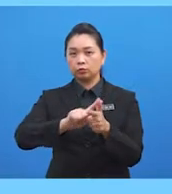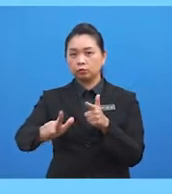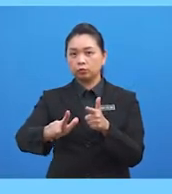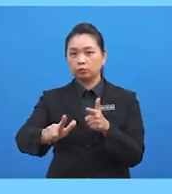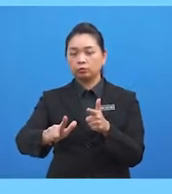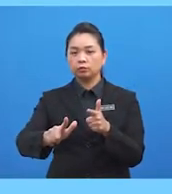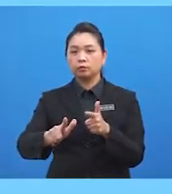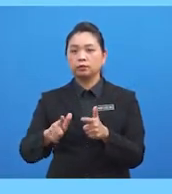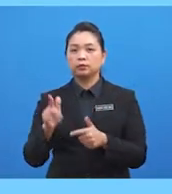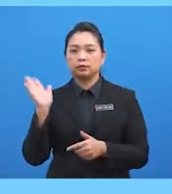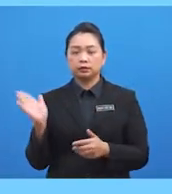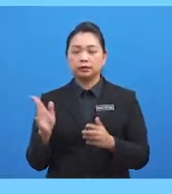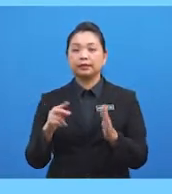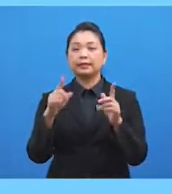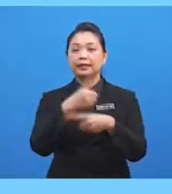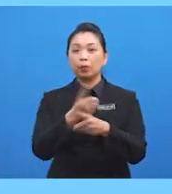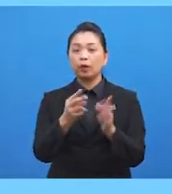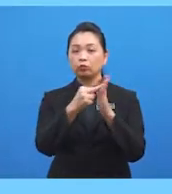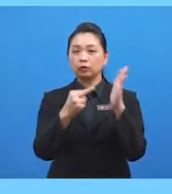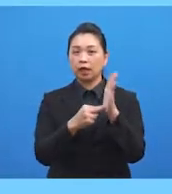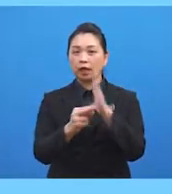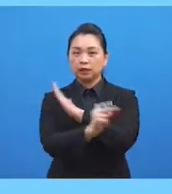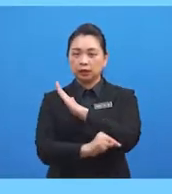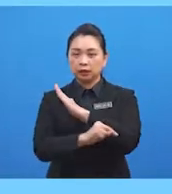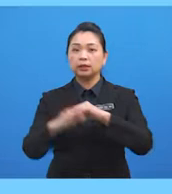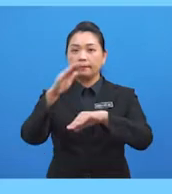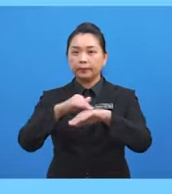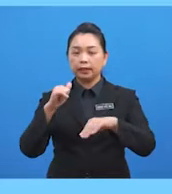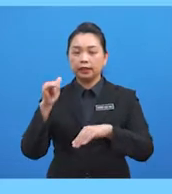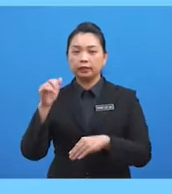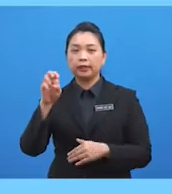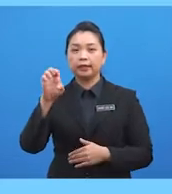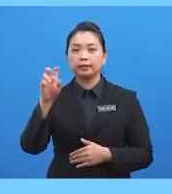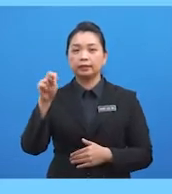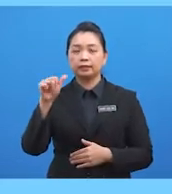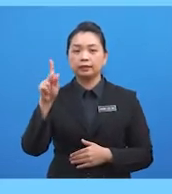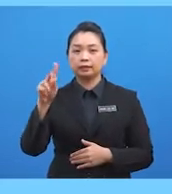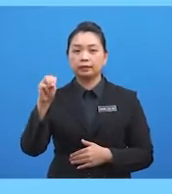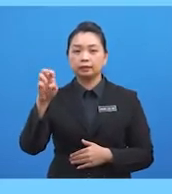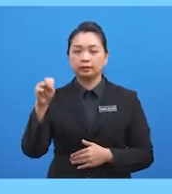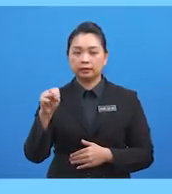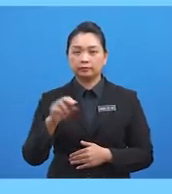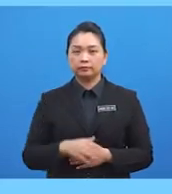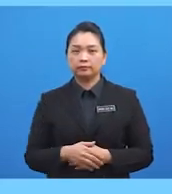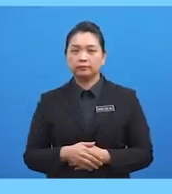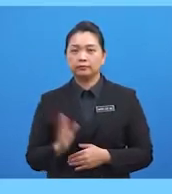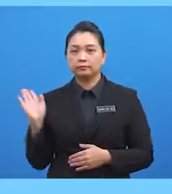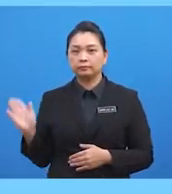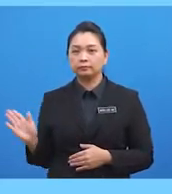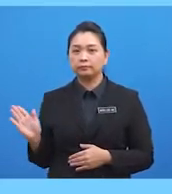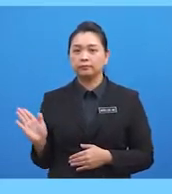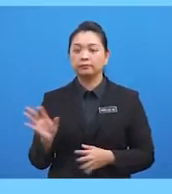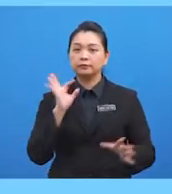dinamakan Enactment. Undang-undang diluluskan oleh Dewan Undangan Sarawak pula dikenali